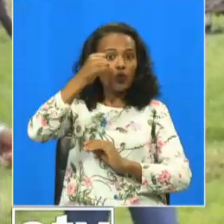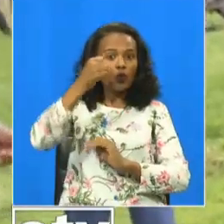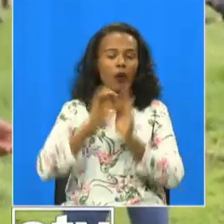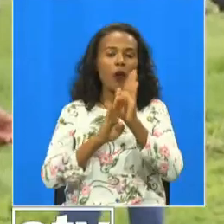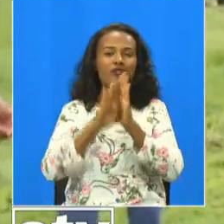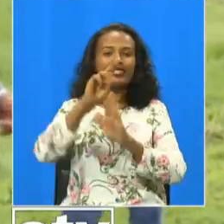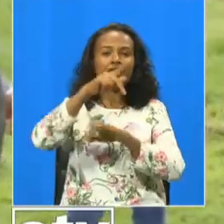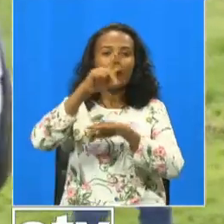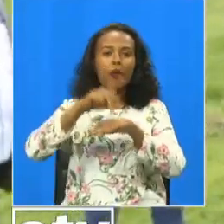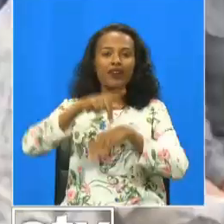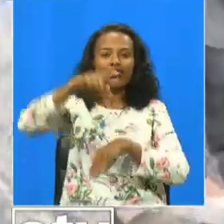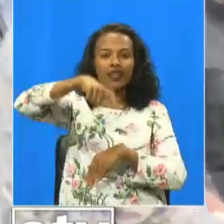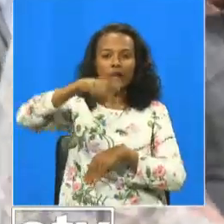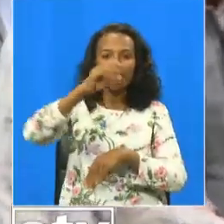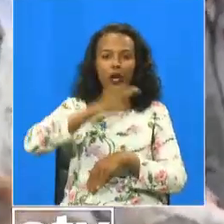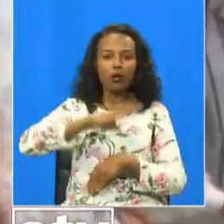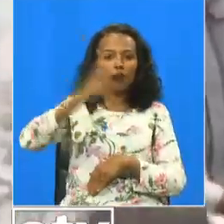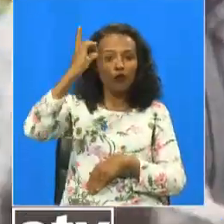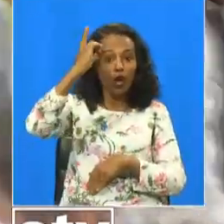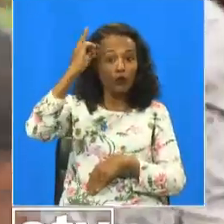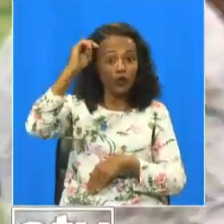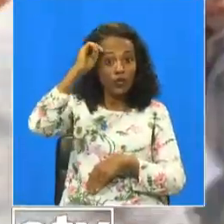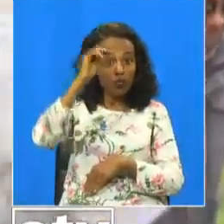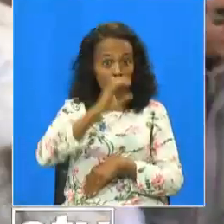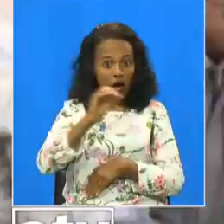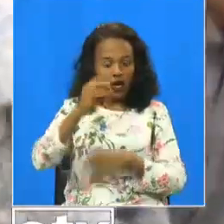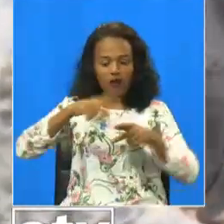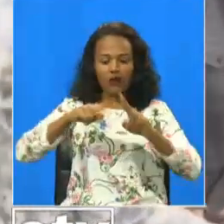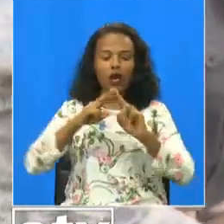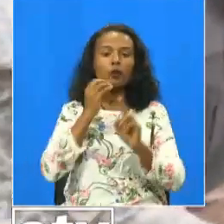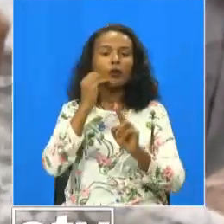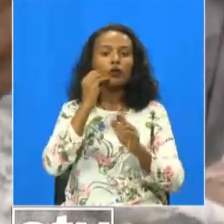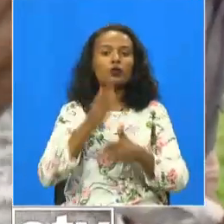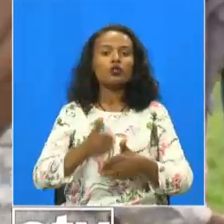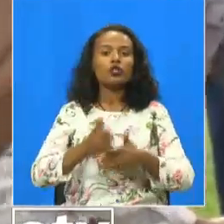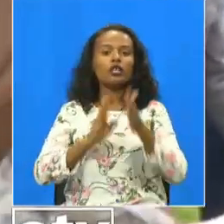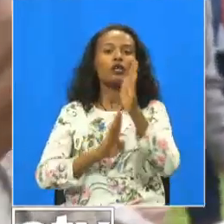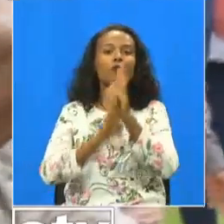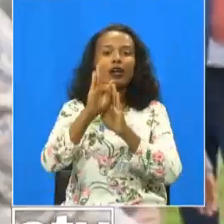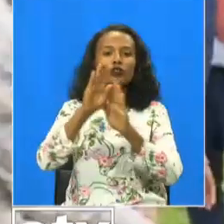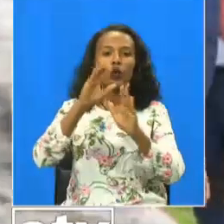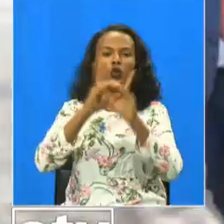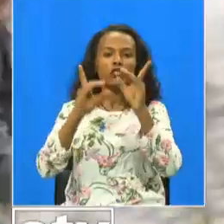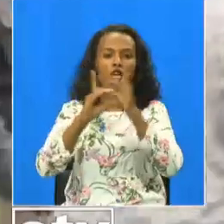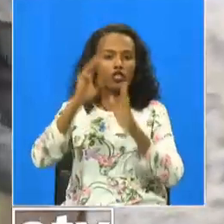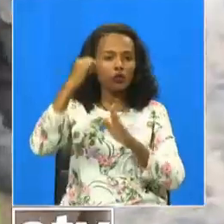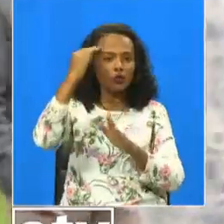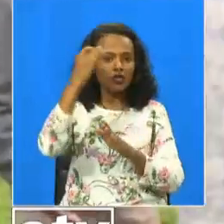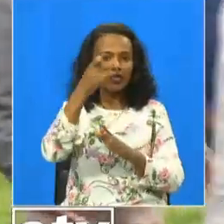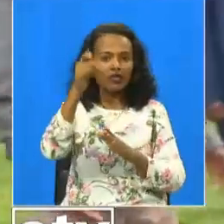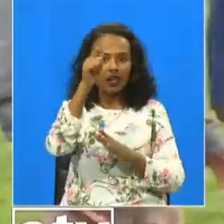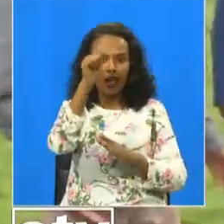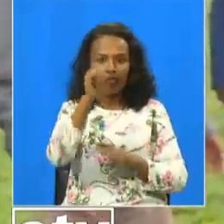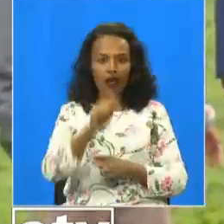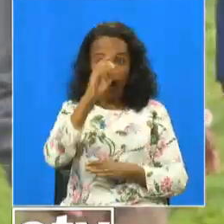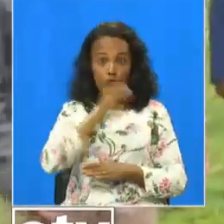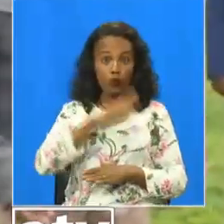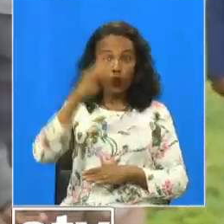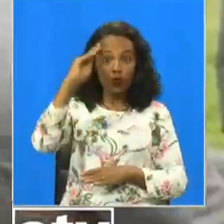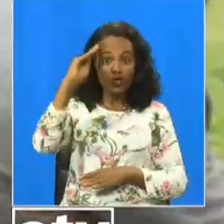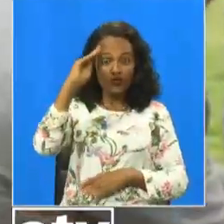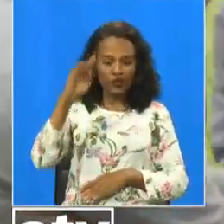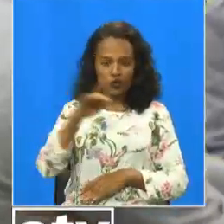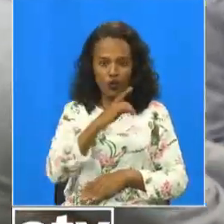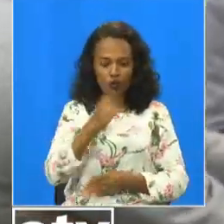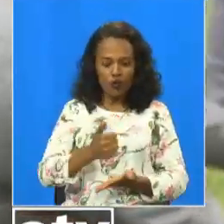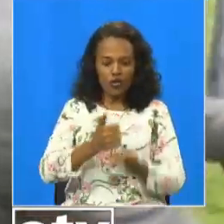ብልጽግና ፓርቲ ሊቀመንበር አቶ ፍቃዱ ተሰማና የፌዴራል ቤቶች ልማትና ኮንስትራክሽን ሚኒስትር ዴታ አቶ መስፍን አሰፋ ሲሆኑ